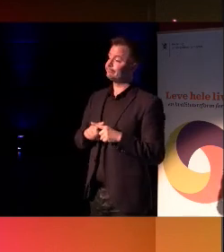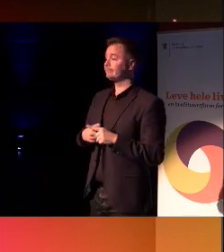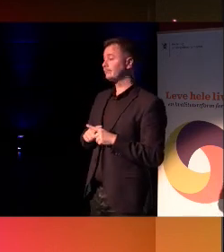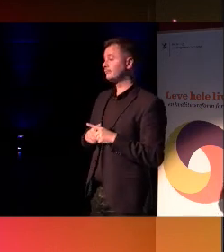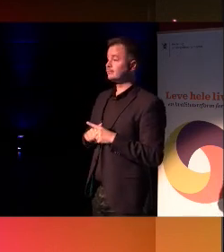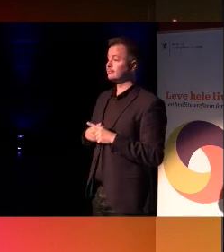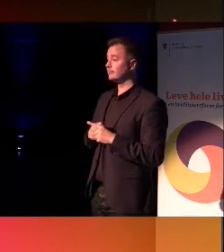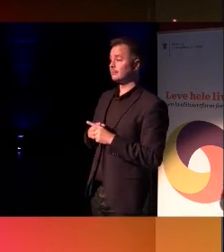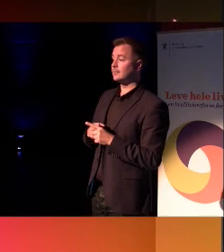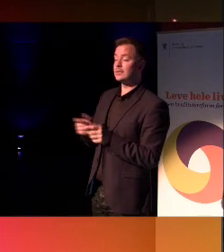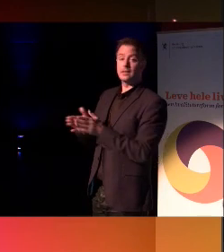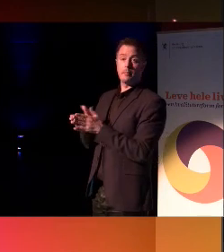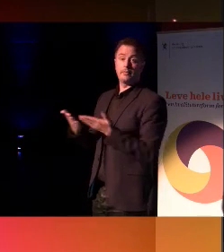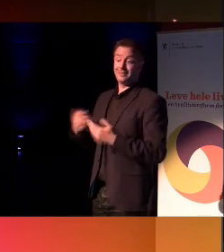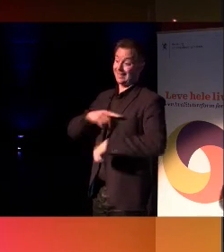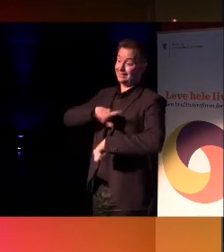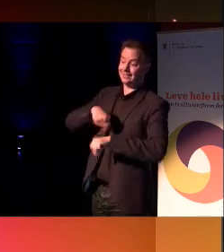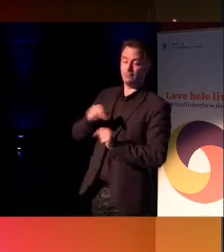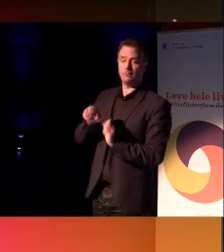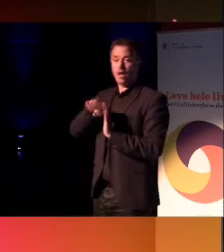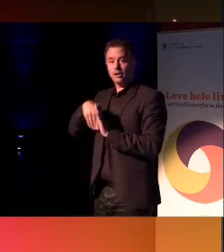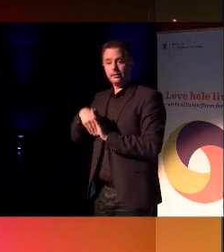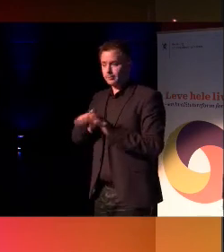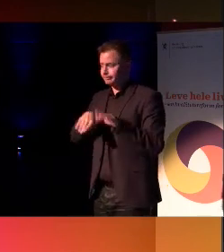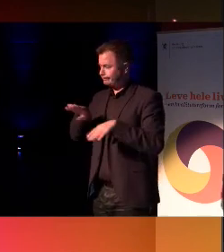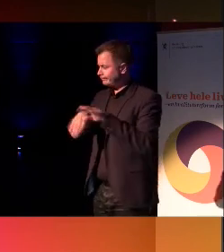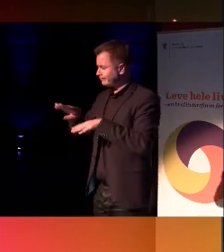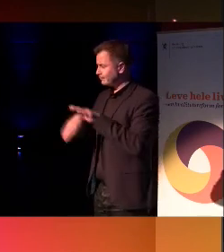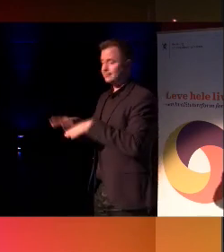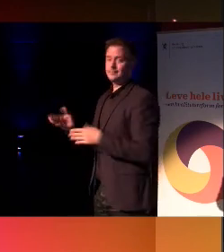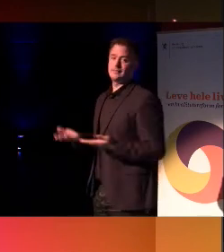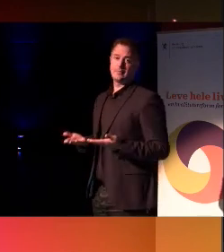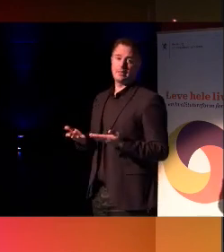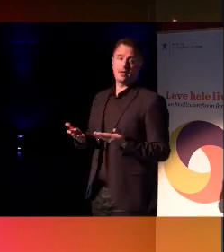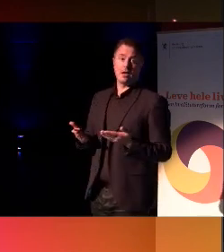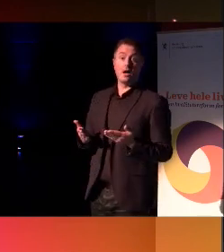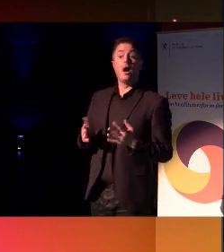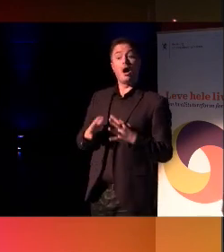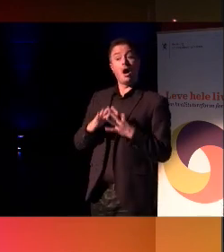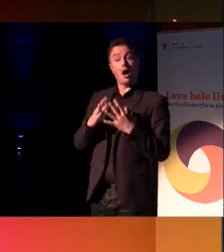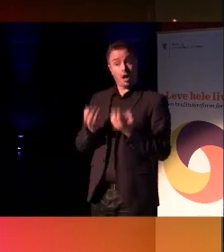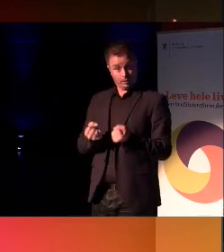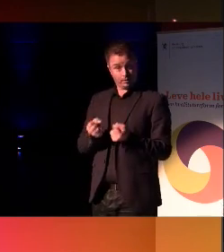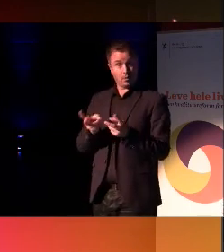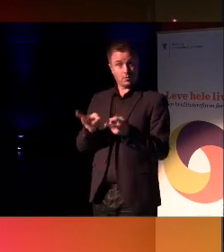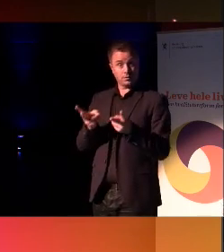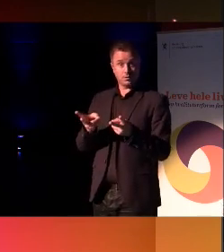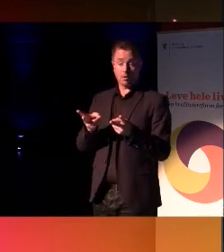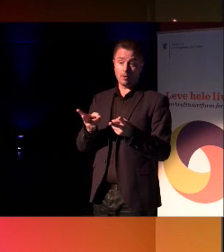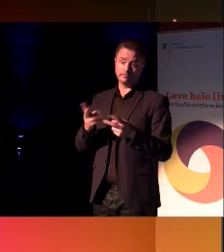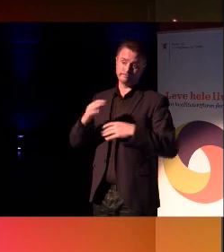Det kunne være en time, det kunne være en halvtime. For alt var også på den frivilliges premisser.